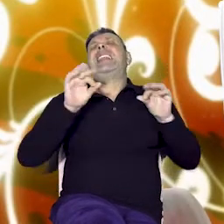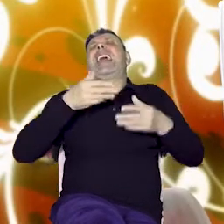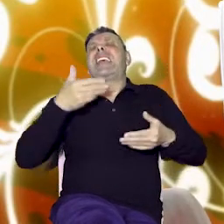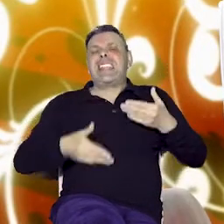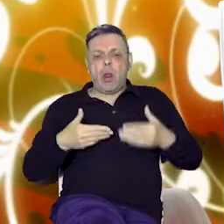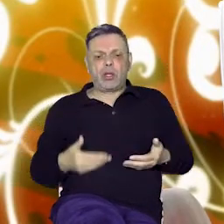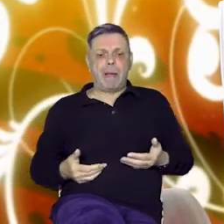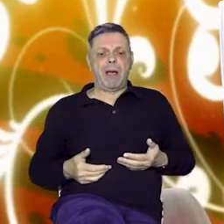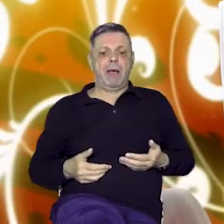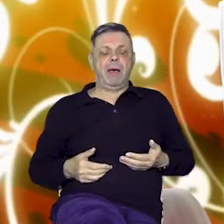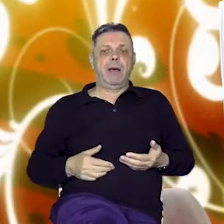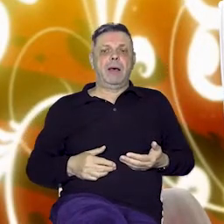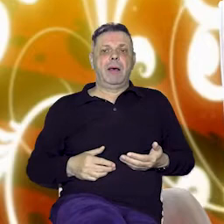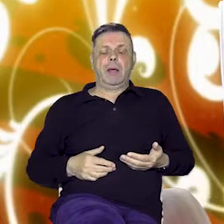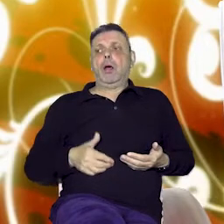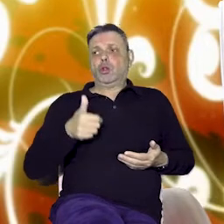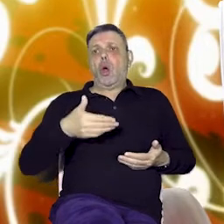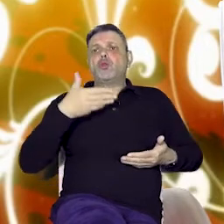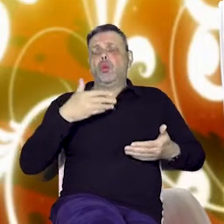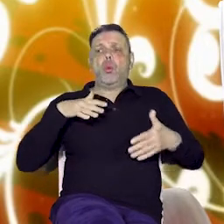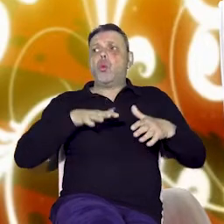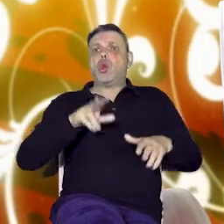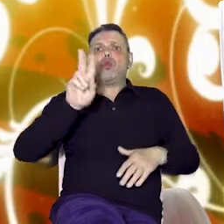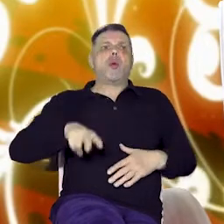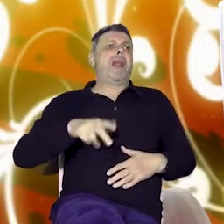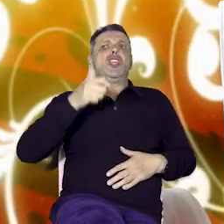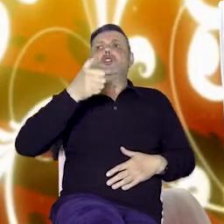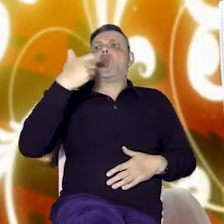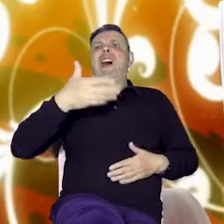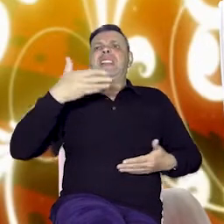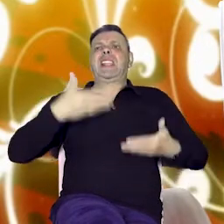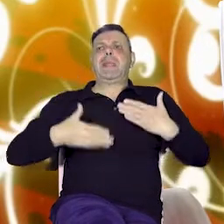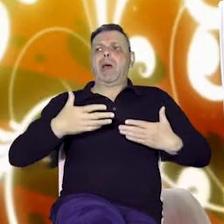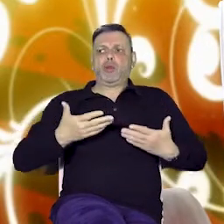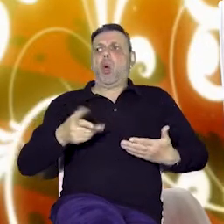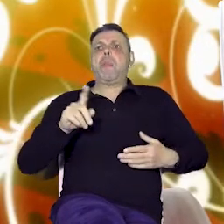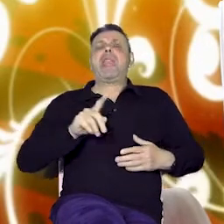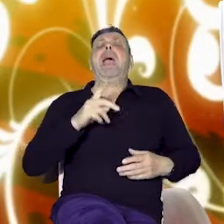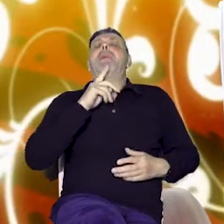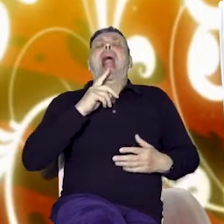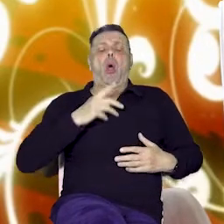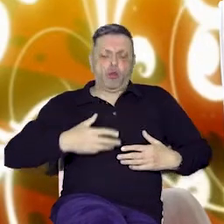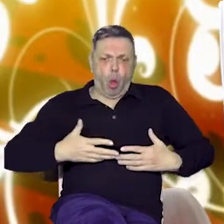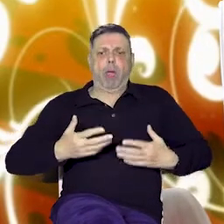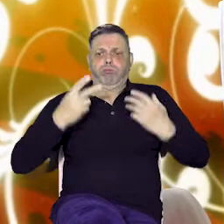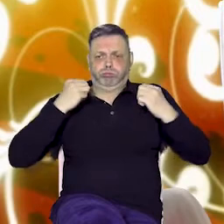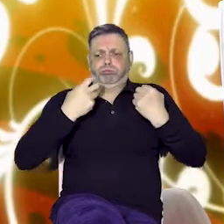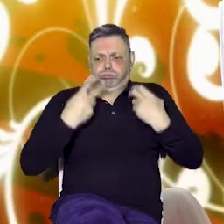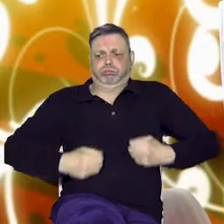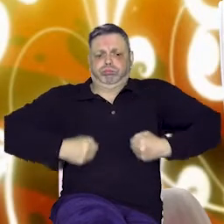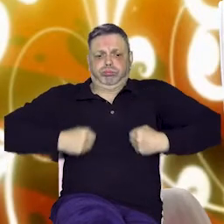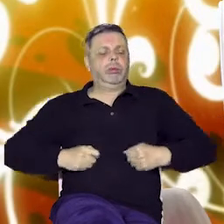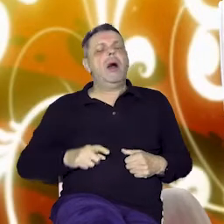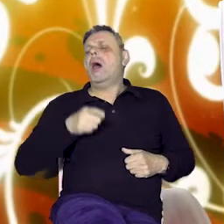veliku težinu. Znate, to su ljudi, ono, 120 kilo. Da, morbidno debeli. Pa to je već ono morbidna debljina, nije to sad da imate malo viška. Nisu uspjeli,